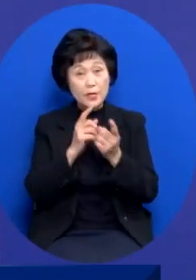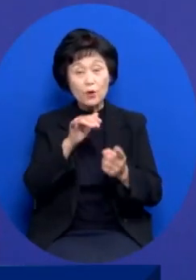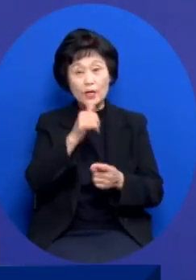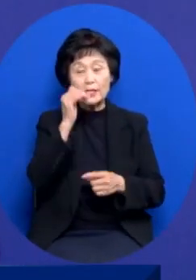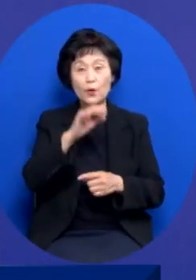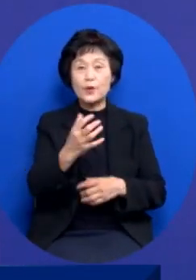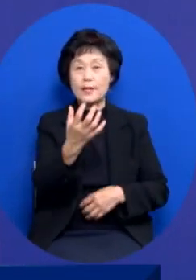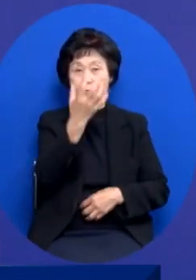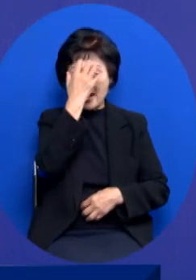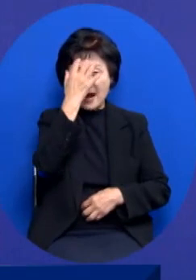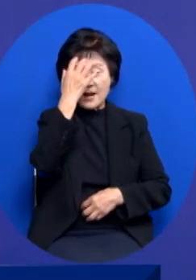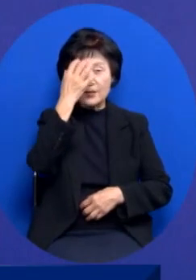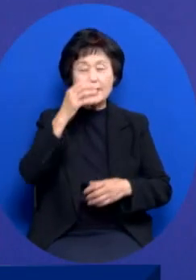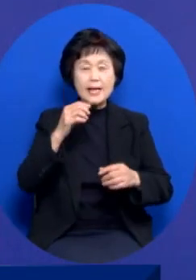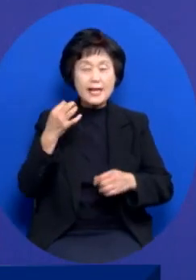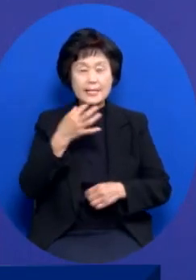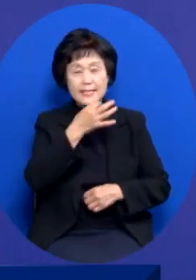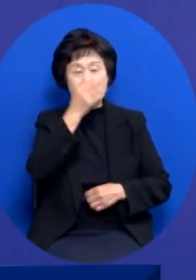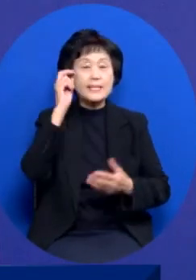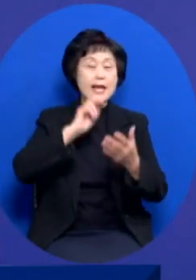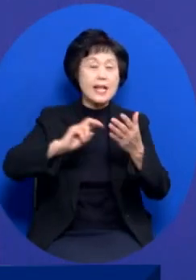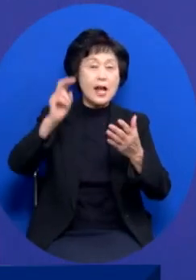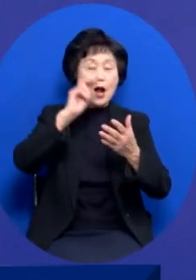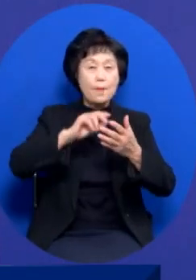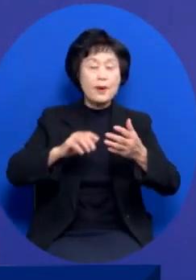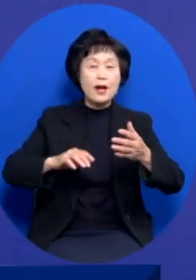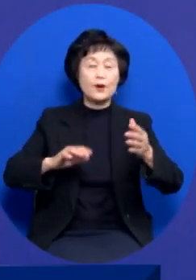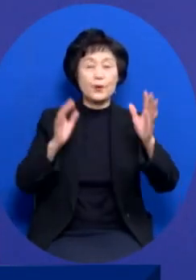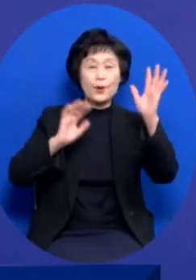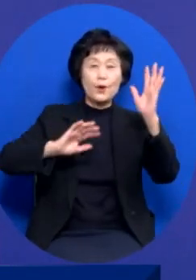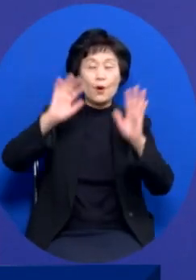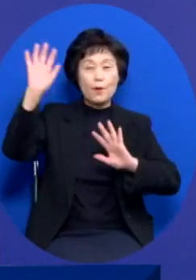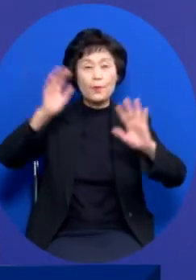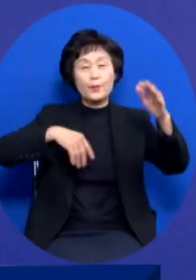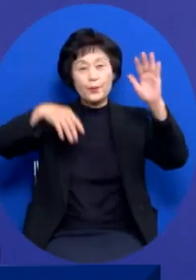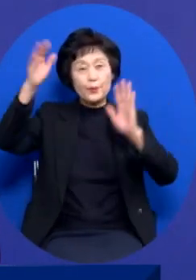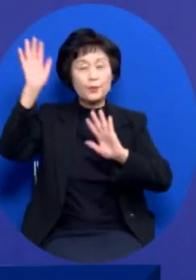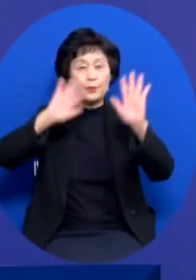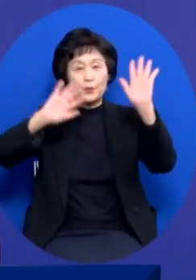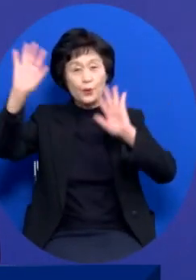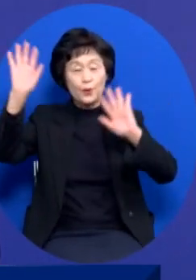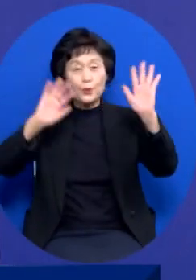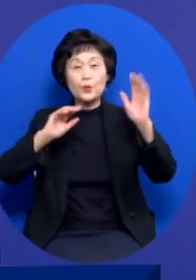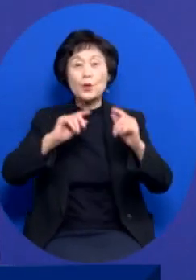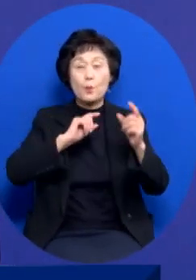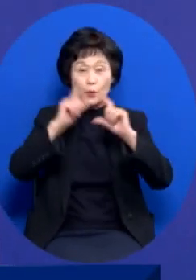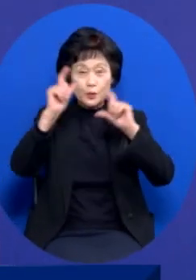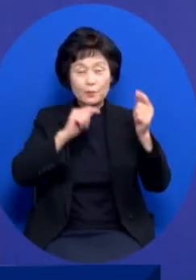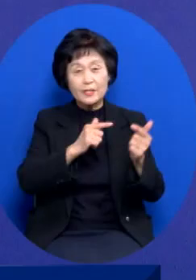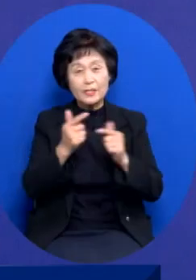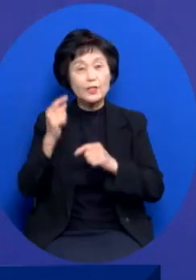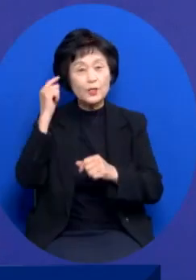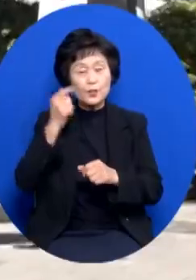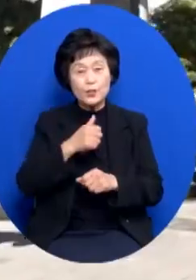탈을 쓰고 신나는 음악에 맞춰 군무를 선보이는 탈놀이단의 연습 현장을 찾아가 봤습니다. 송은주 기자입니다.